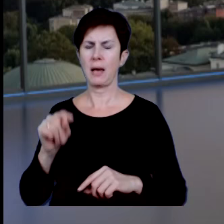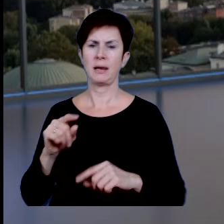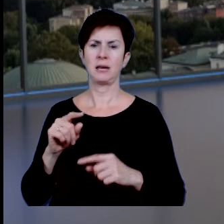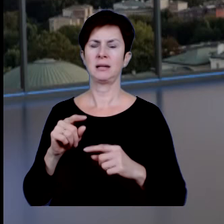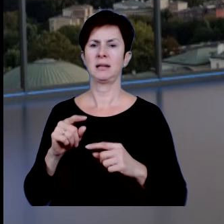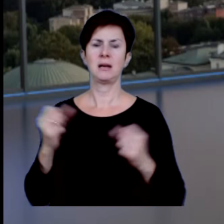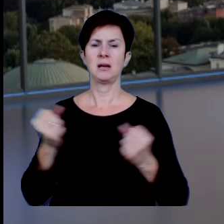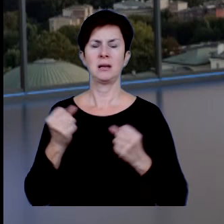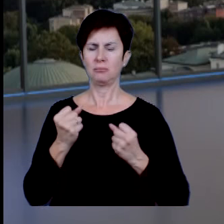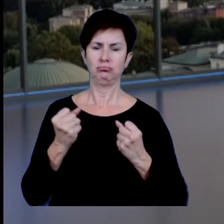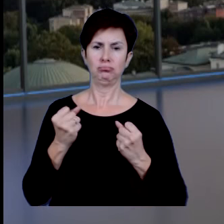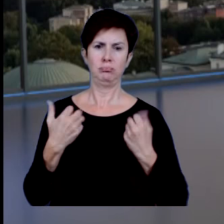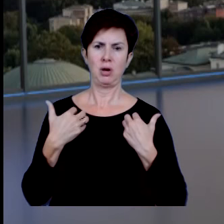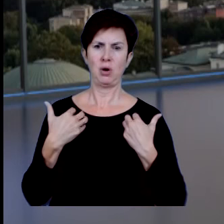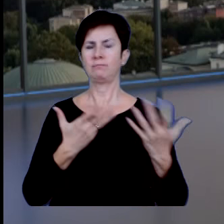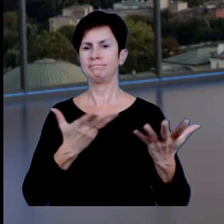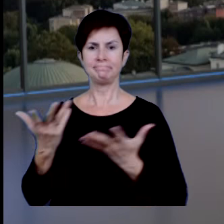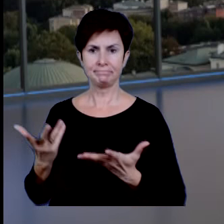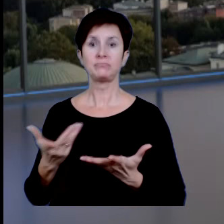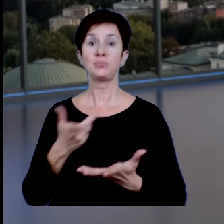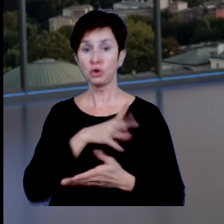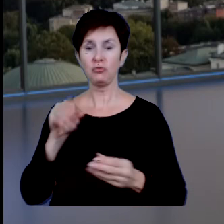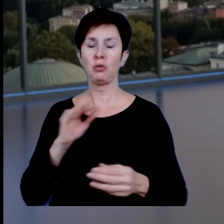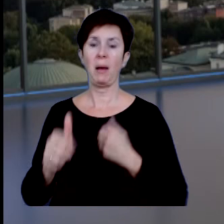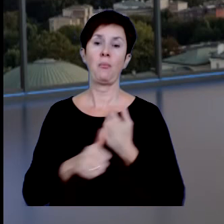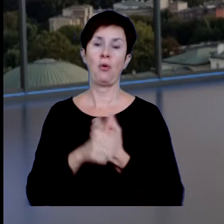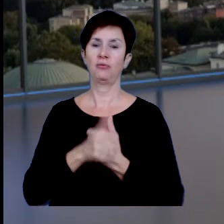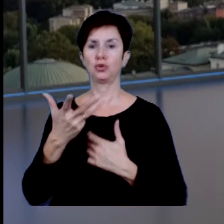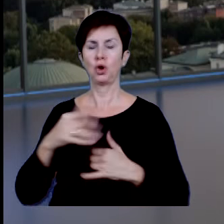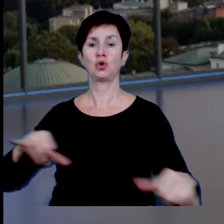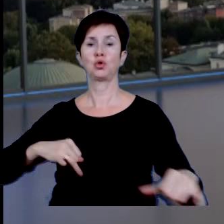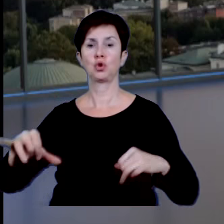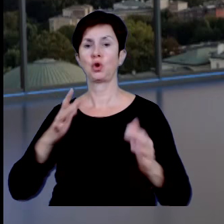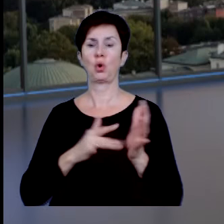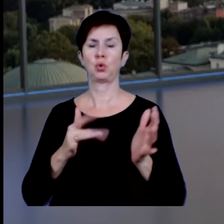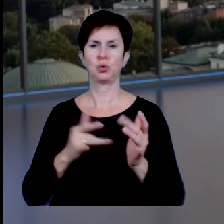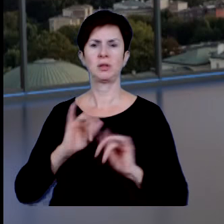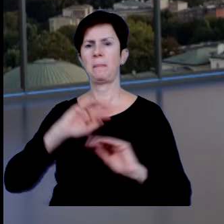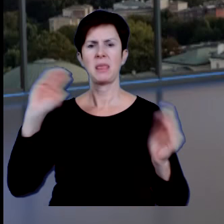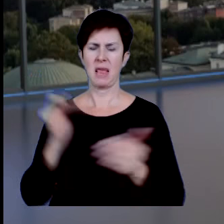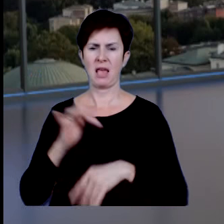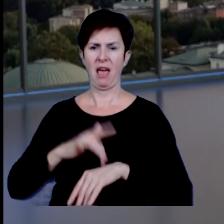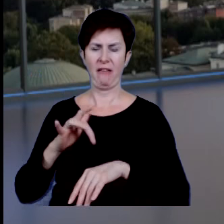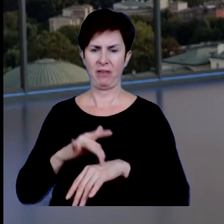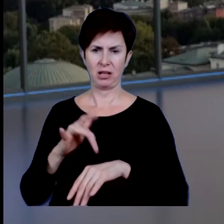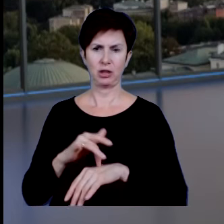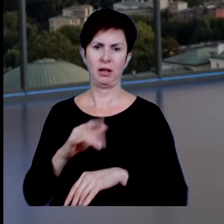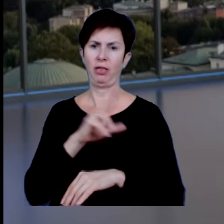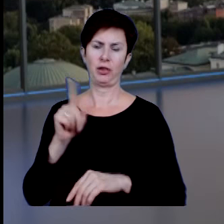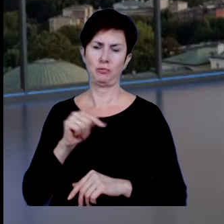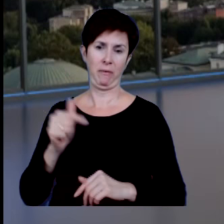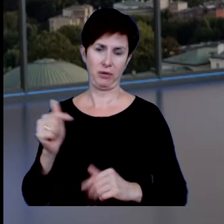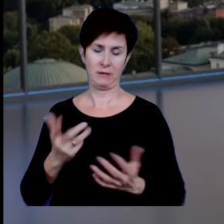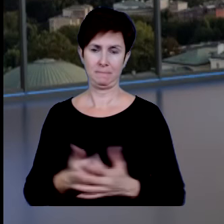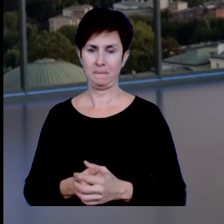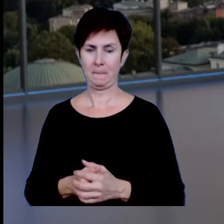partii, więc to też powodowało z pewnością, że rząd Donalda Tuska był jeszcze mniej efektywny niż by mógł. W niektórych obszarach to